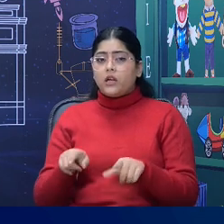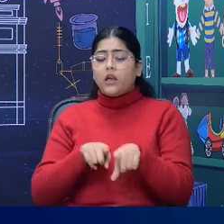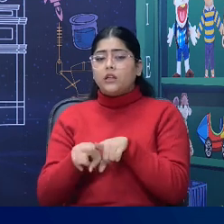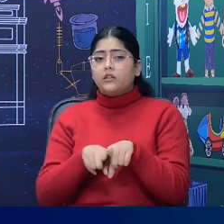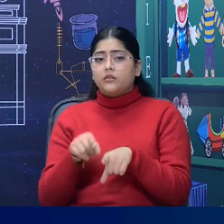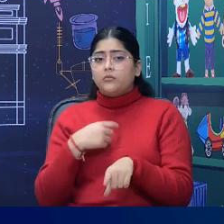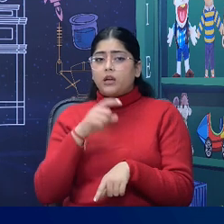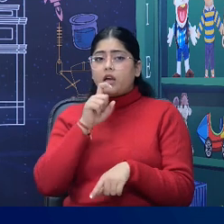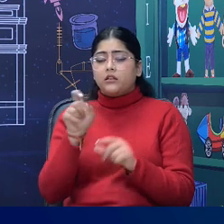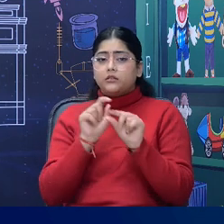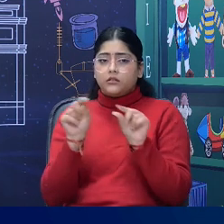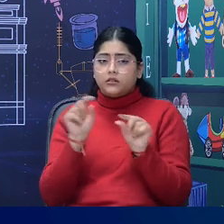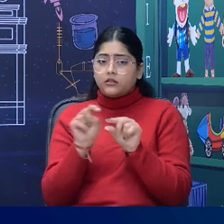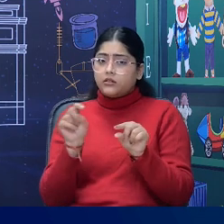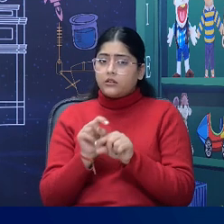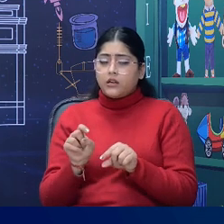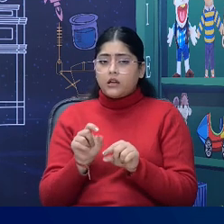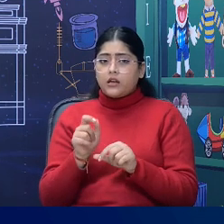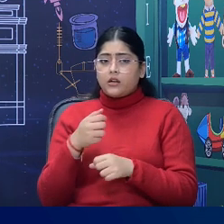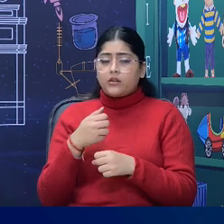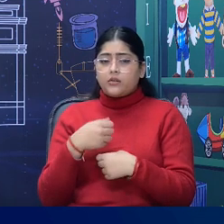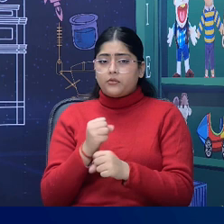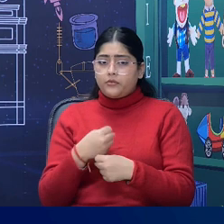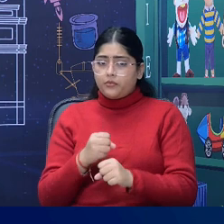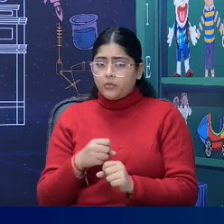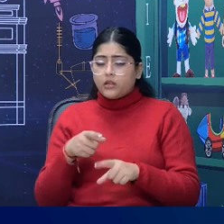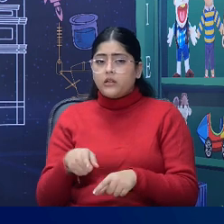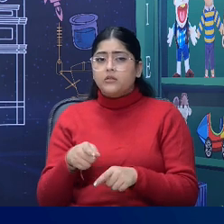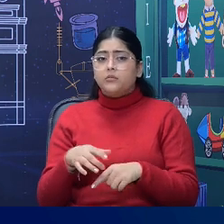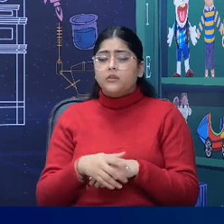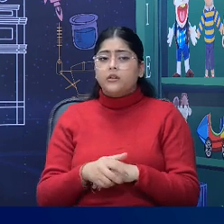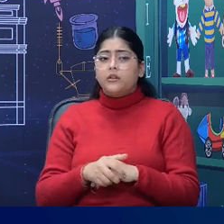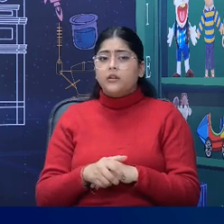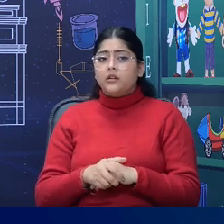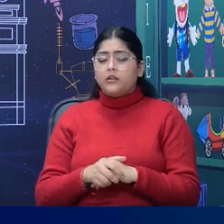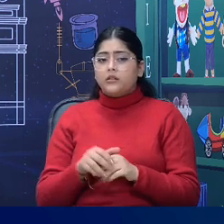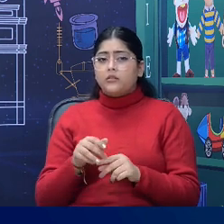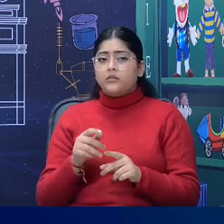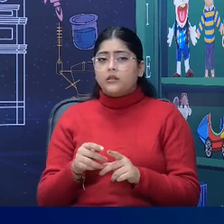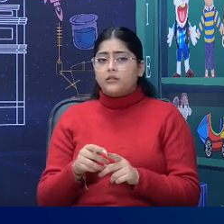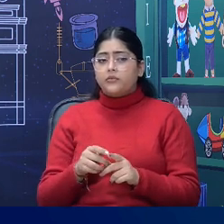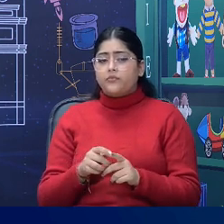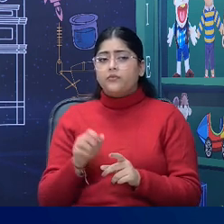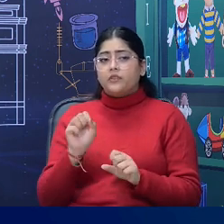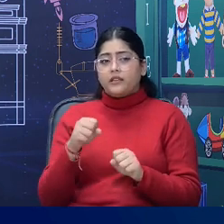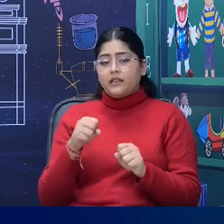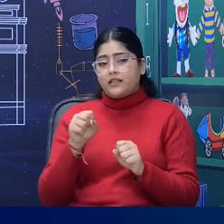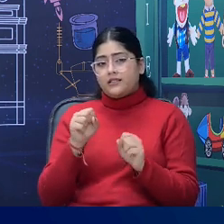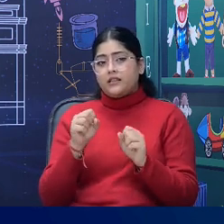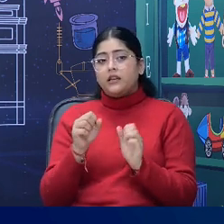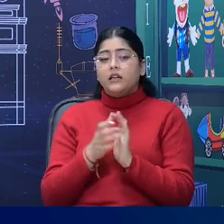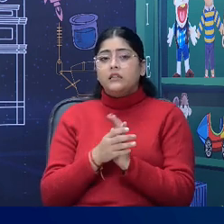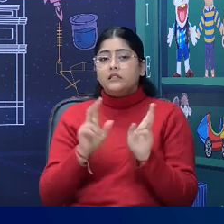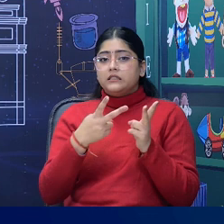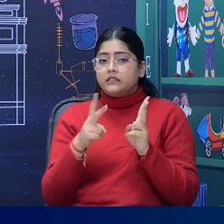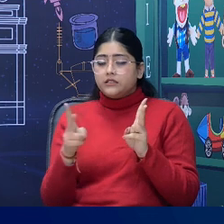हम हास्य के शब्द तो डालते ही हैं लेकिन क्या वहां पर मुहावरे और लोक्ति भी इस्तेमाल की जाती है जी जी मुहावरे और लोकोक्तियां भी जो है